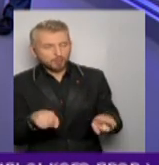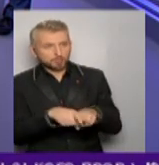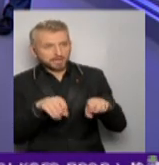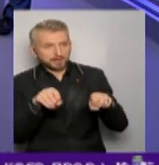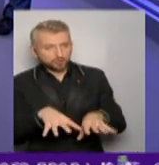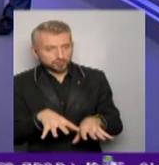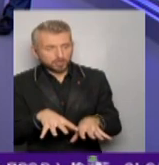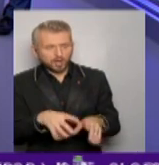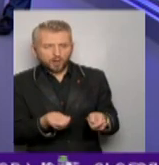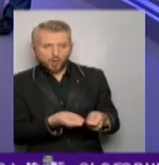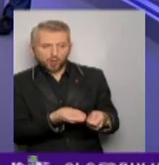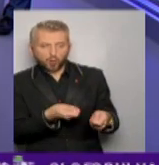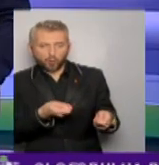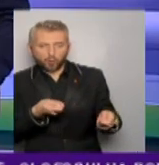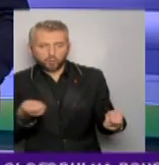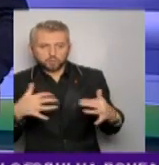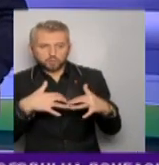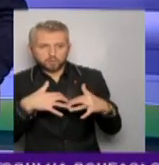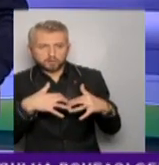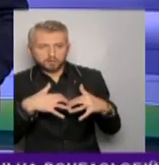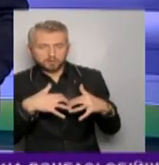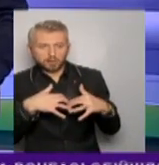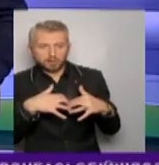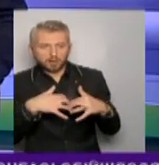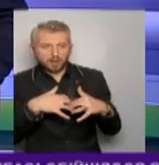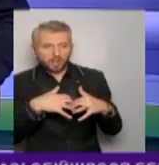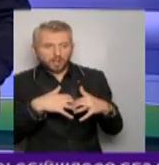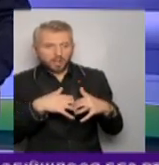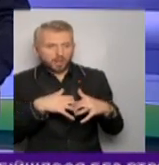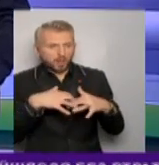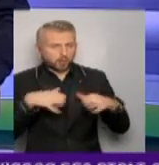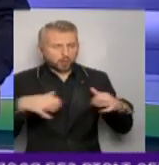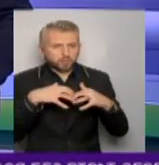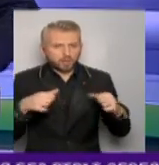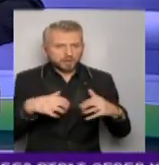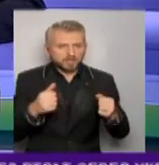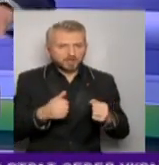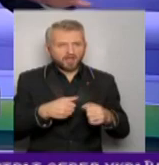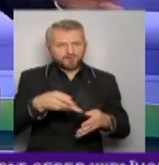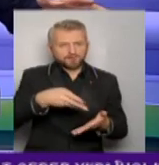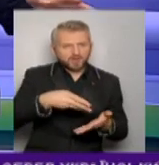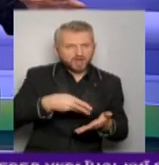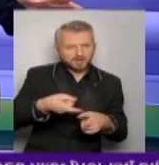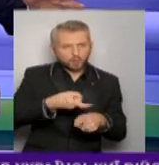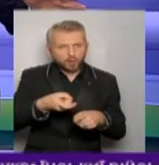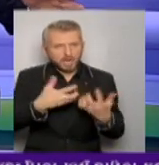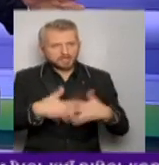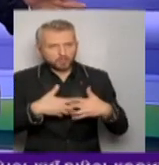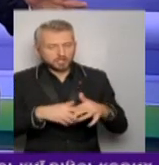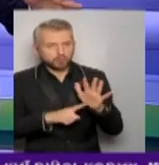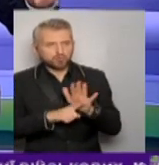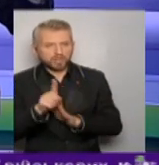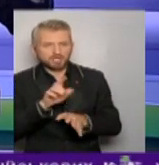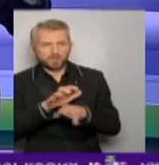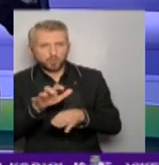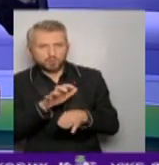рішення, розтягнути по домівках фрезерні станки, токарні із моторсічі і починати виробляти, створити робочі місця.